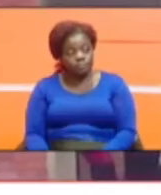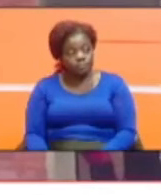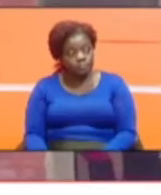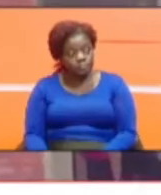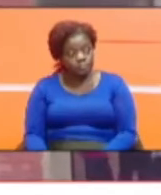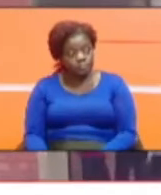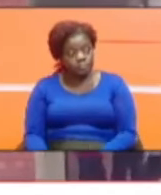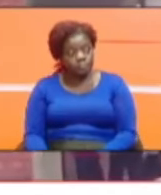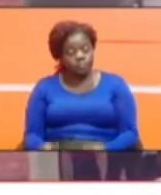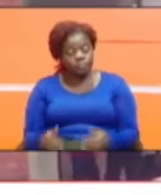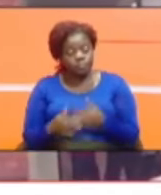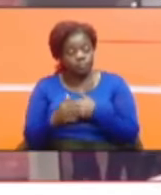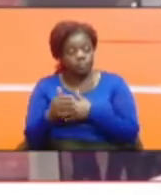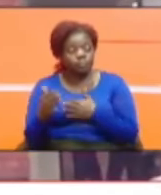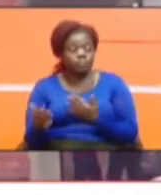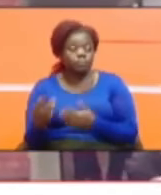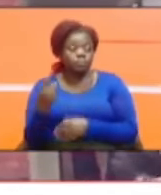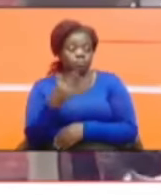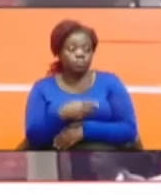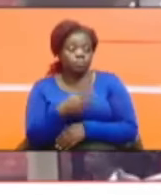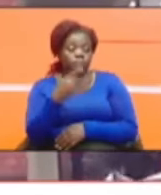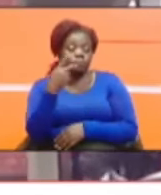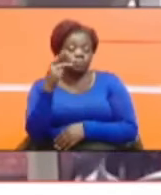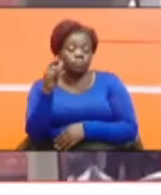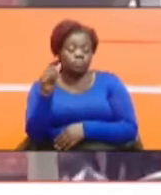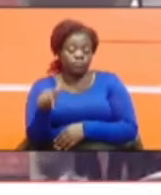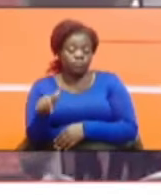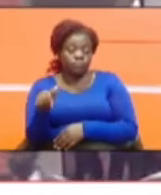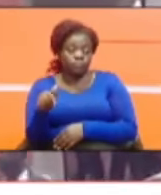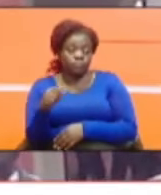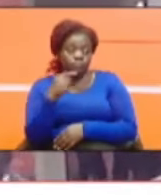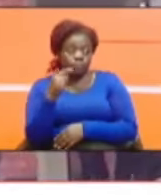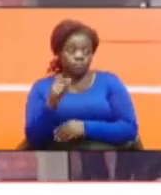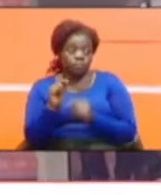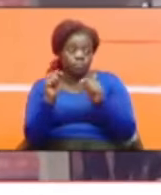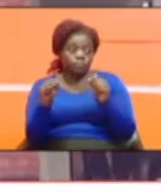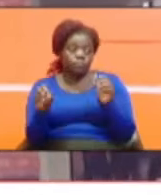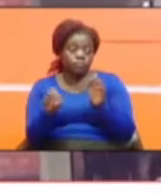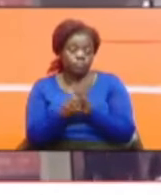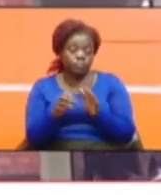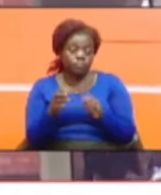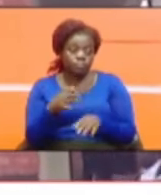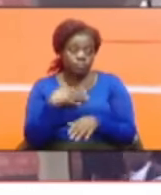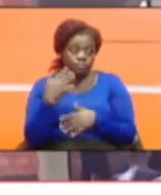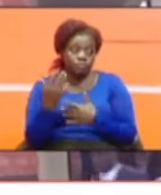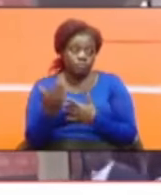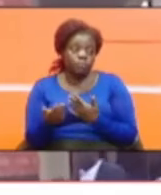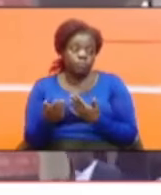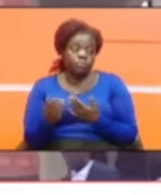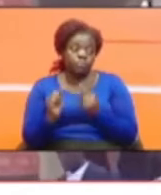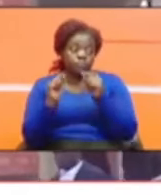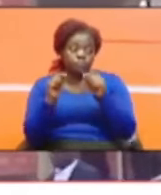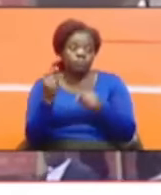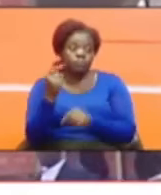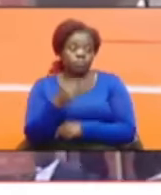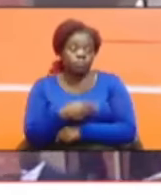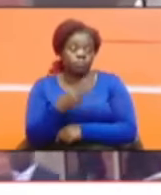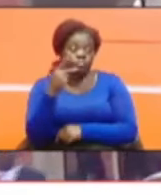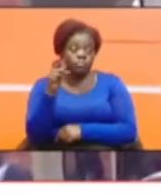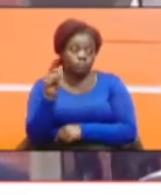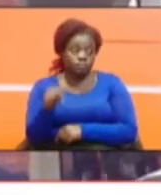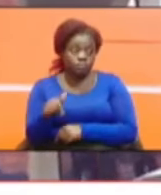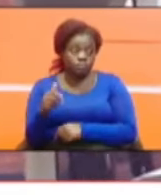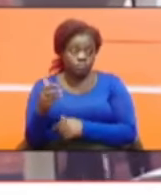Bivuddeyo omusango bagongezaayo paka ng'ennaku z'omwezi 2007 bangambye nzije n'abajulizi bange engenda okujja nabo mu nnaku z'omwezi